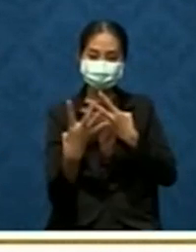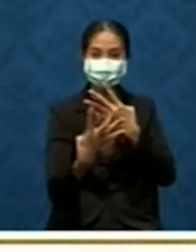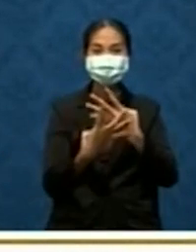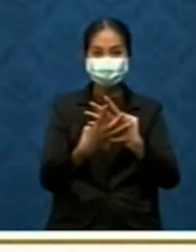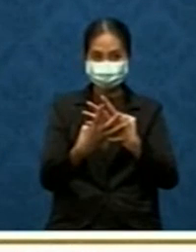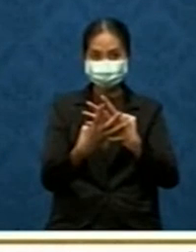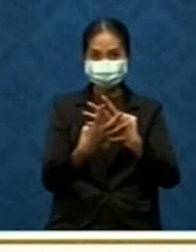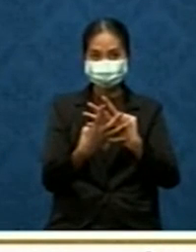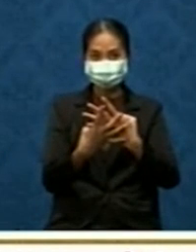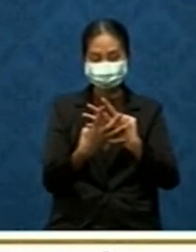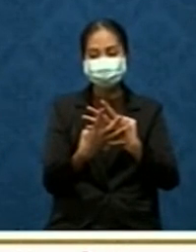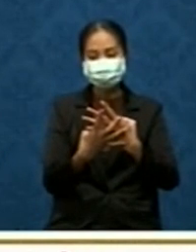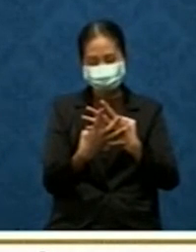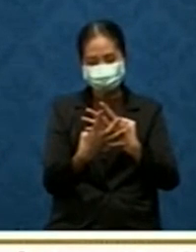า